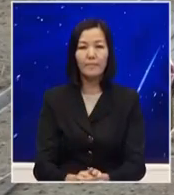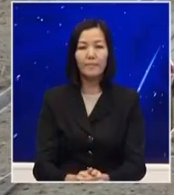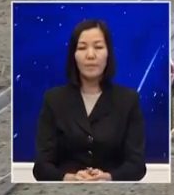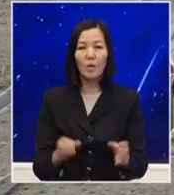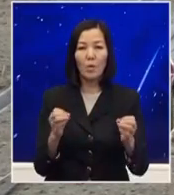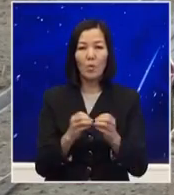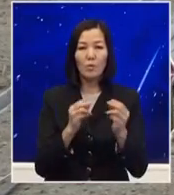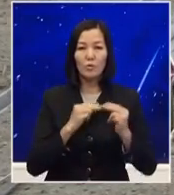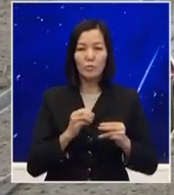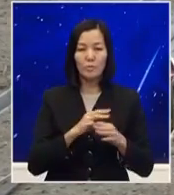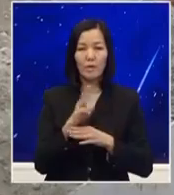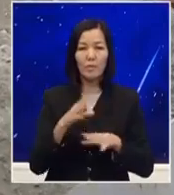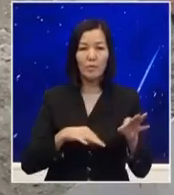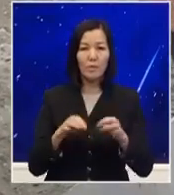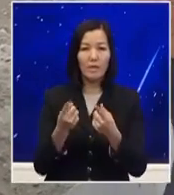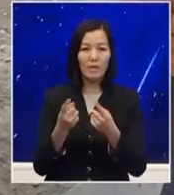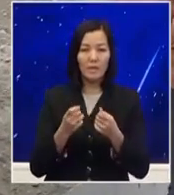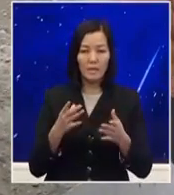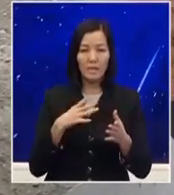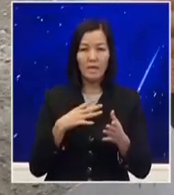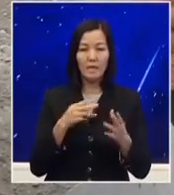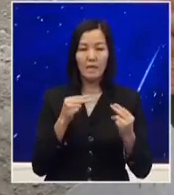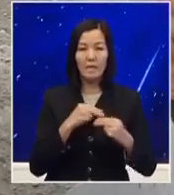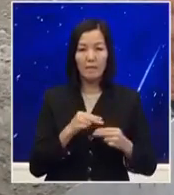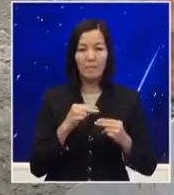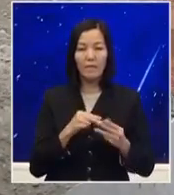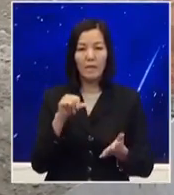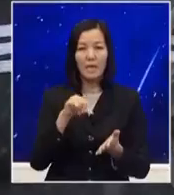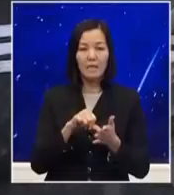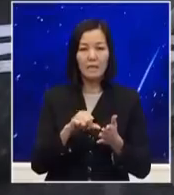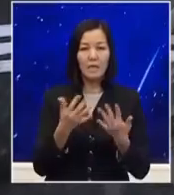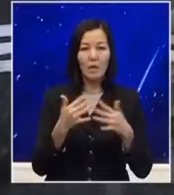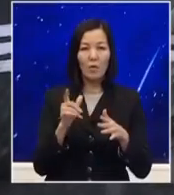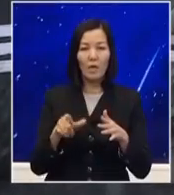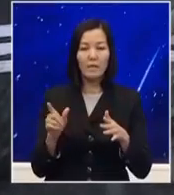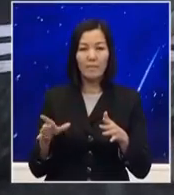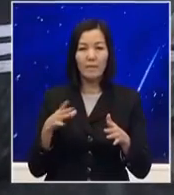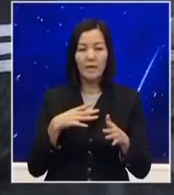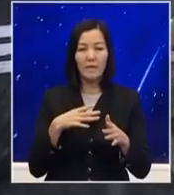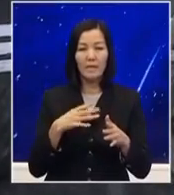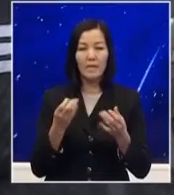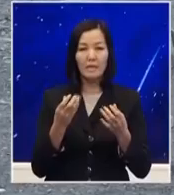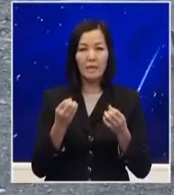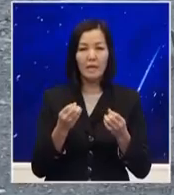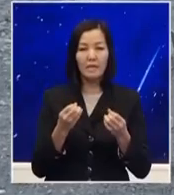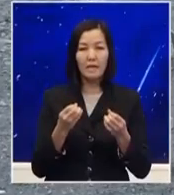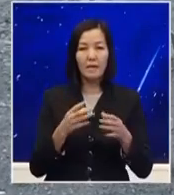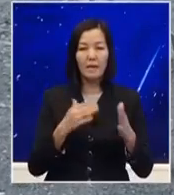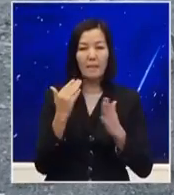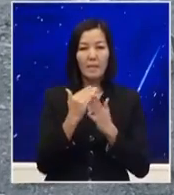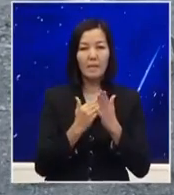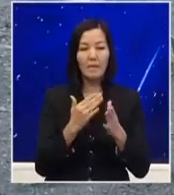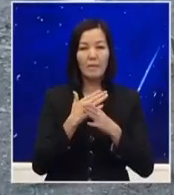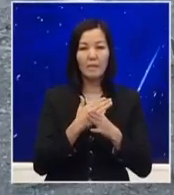10-ы жұмыспен қамту мекемелері арқылы еңбекке тартылған ауыл азаматы. Мұнан өзге бұл округте атаулы бағдарлама